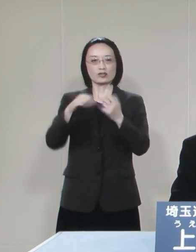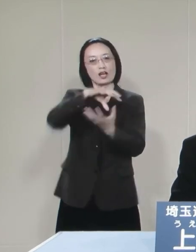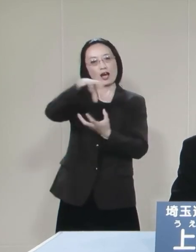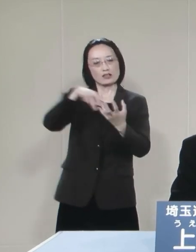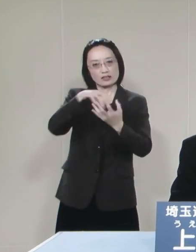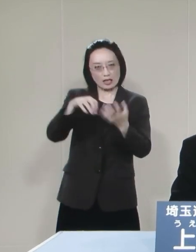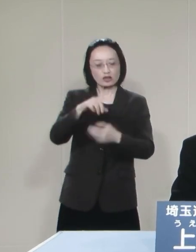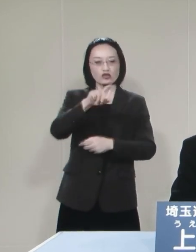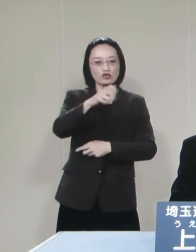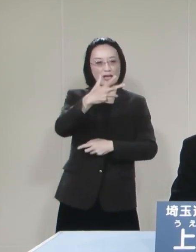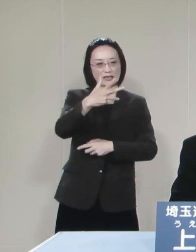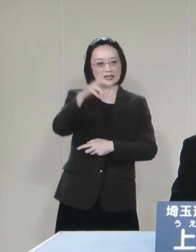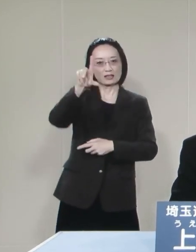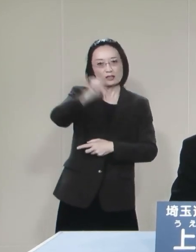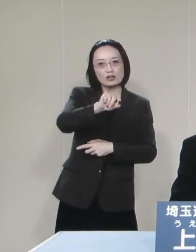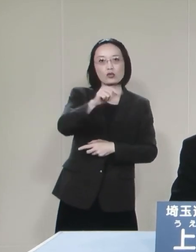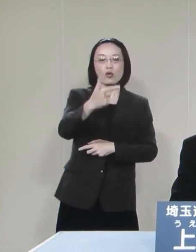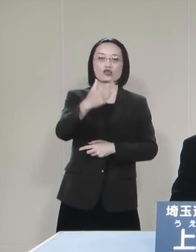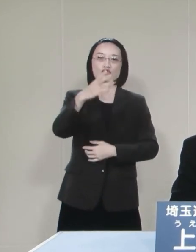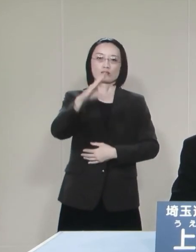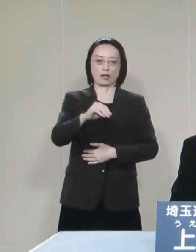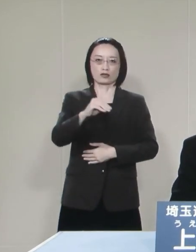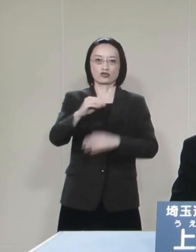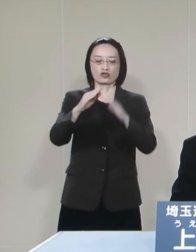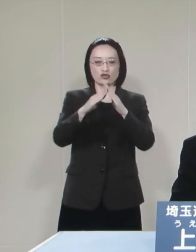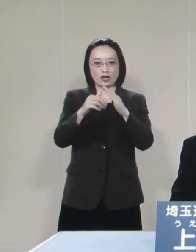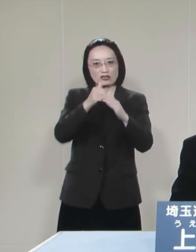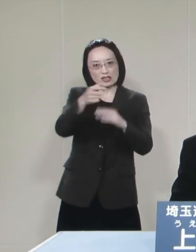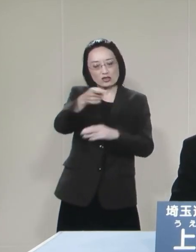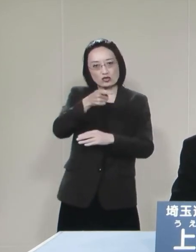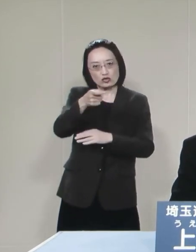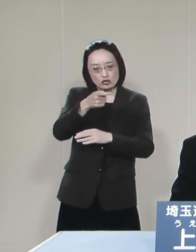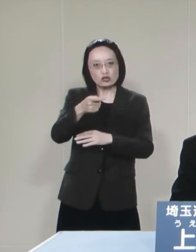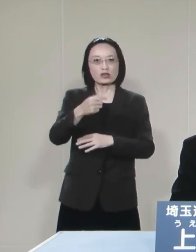が6万件に、そして住宅侵入等などは